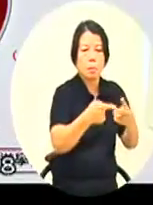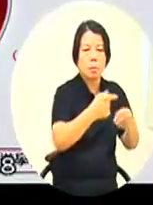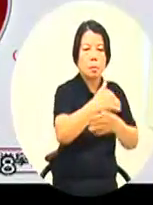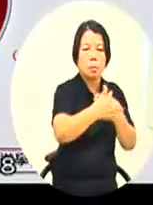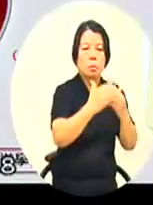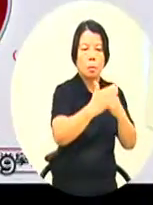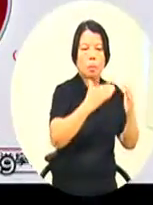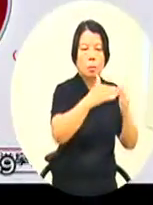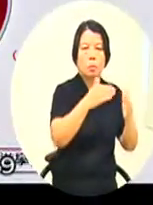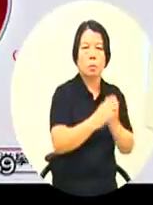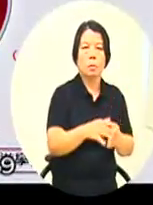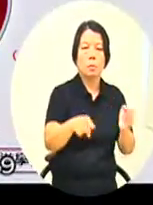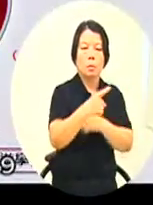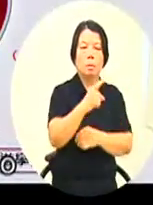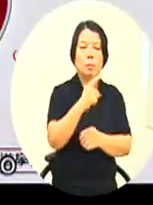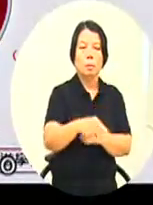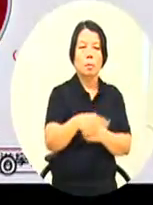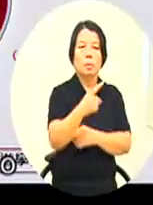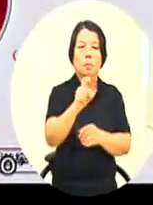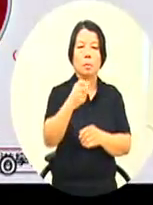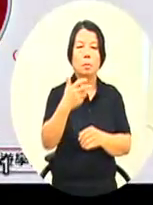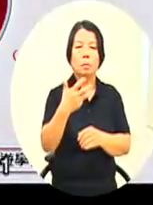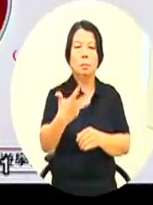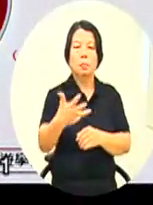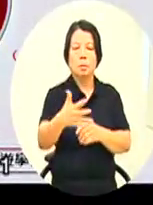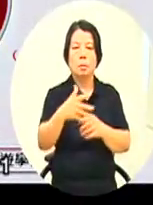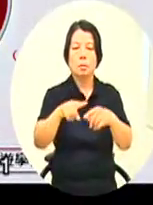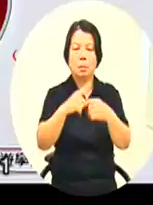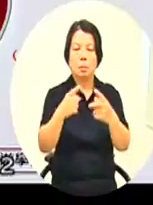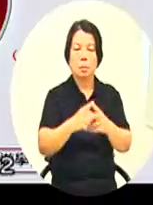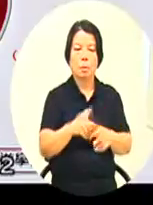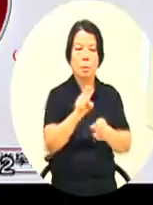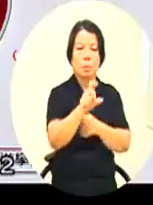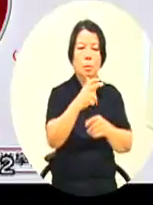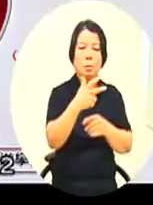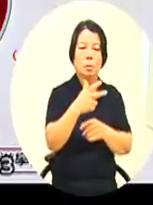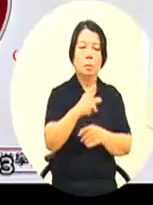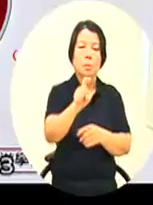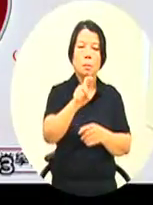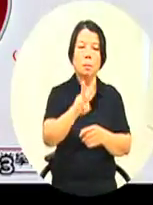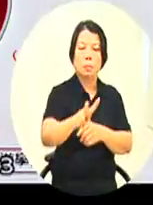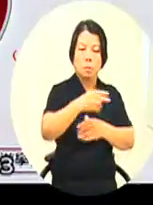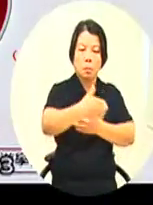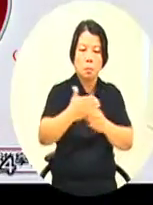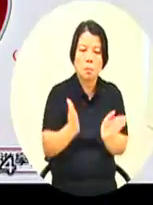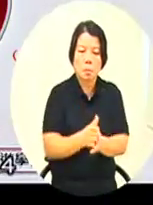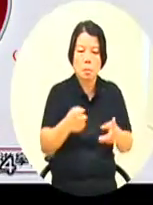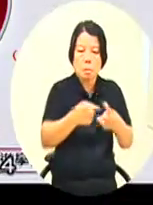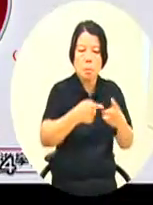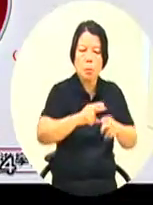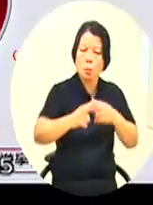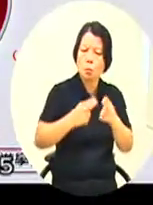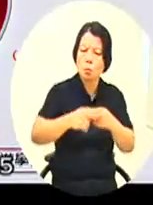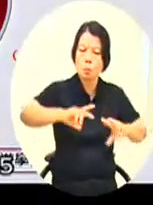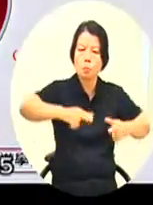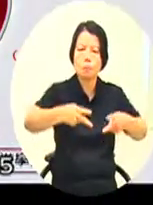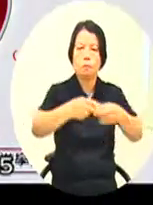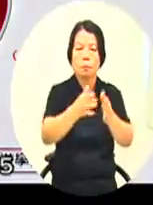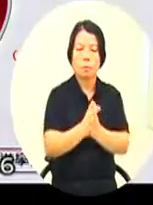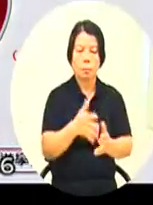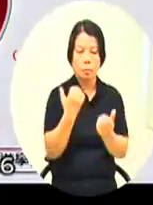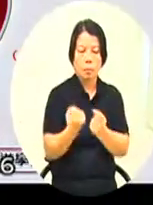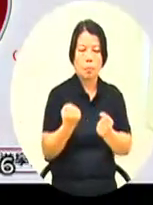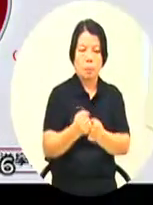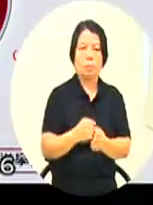有118个国中小是属于12班以下的学校，所以让小校怎么能够翻转，它必须要做在地连